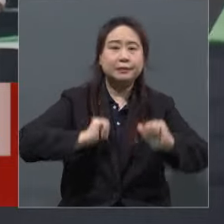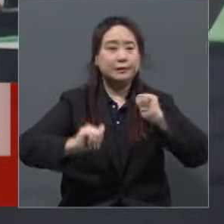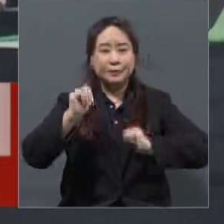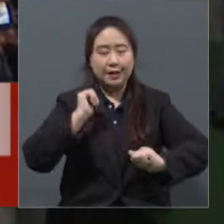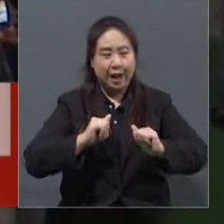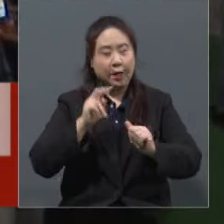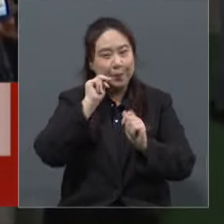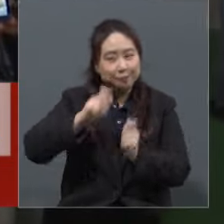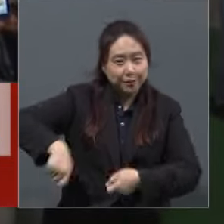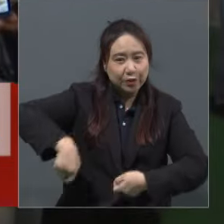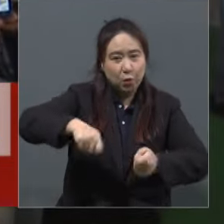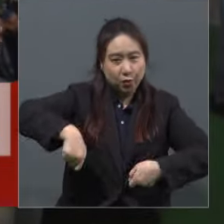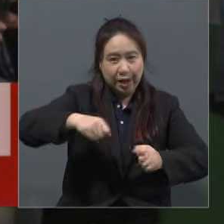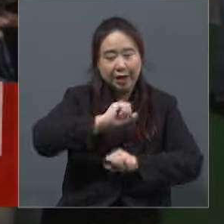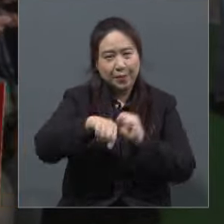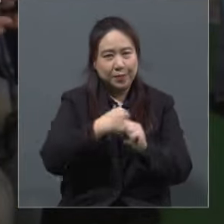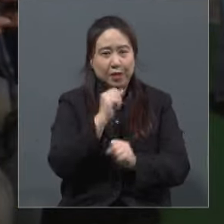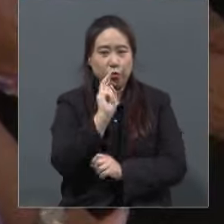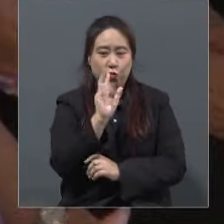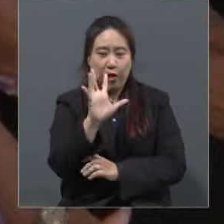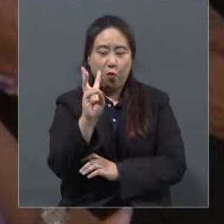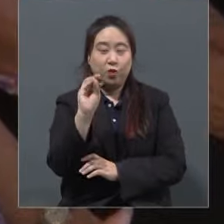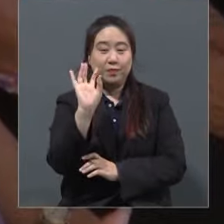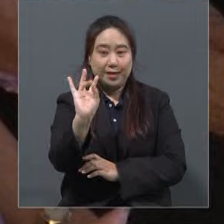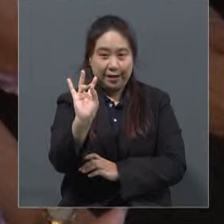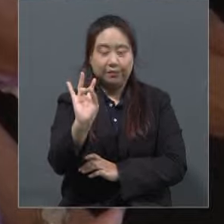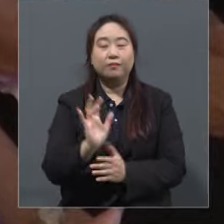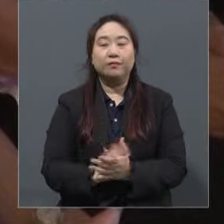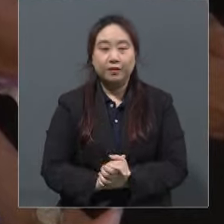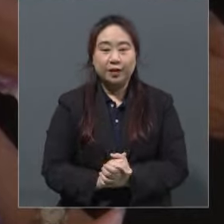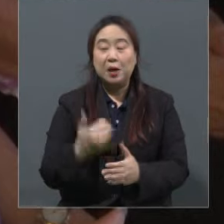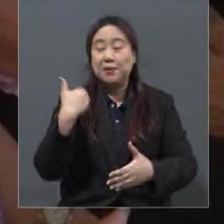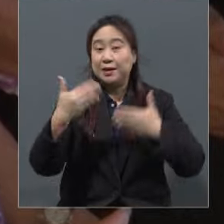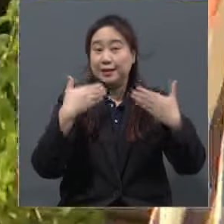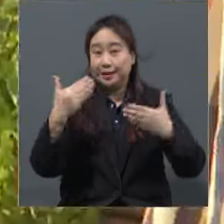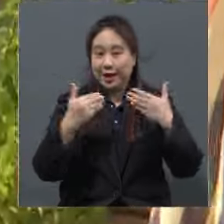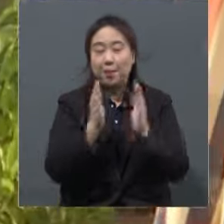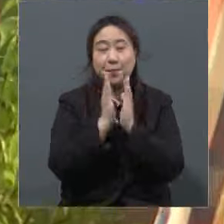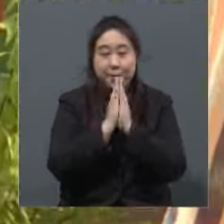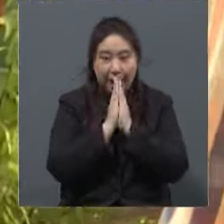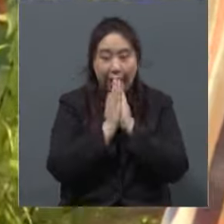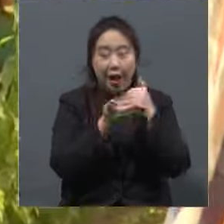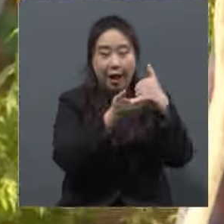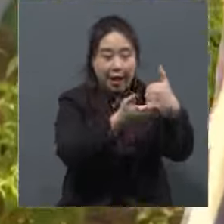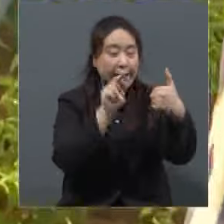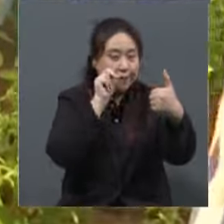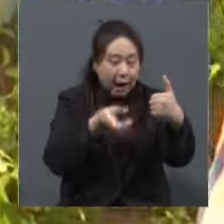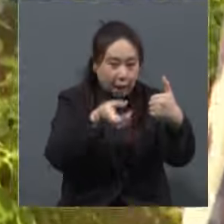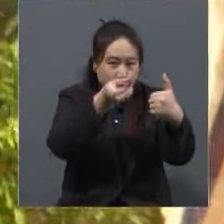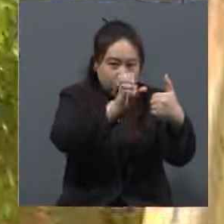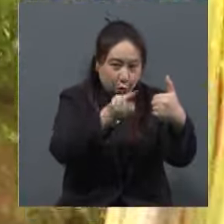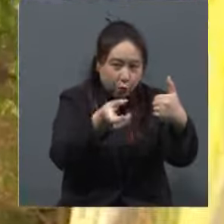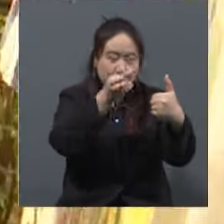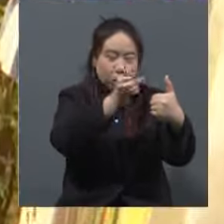สงกรานต์พระปแดงประจำปี2567นะคะภายในงานมีกิจกรรมการส่งน้ำพระที่ประดับตกแต่งเป็นซุ้ม